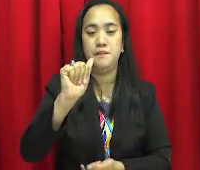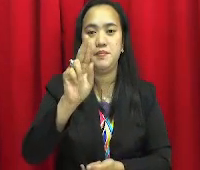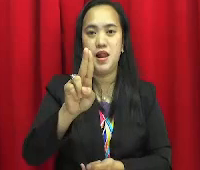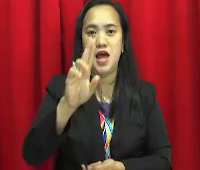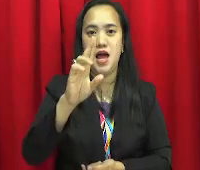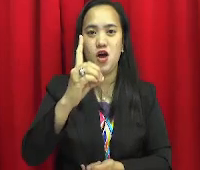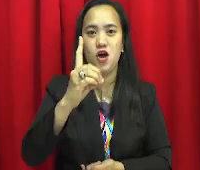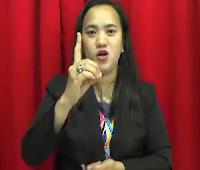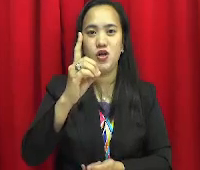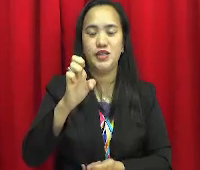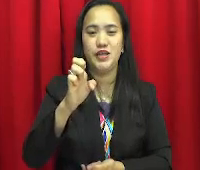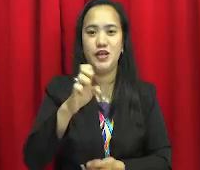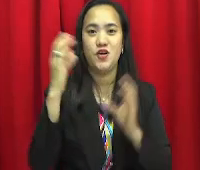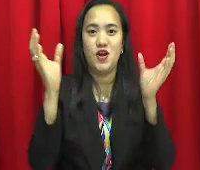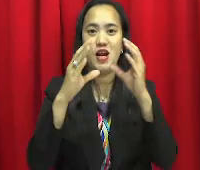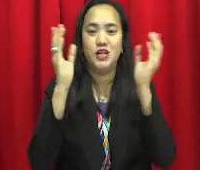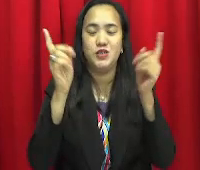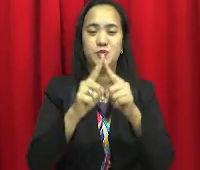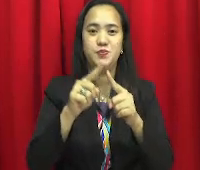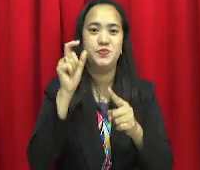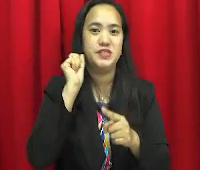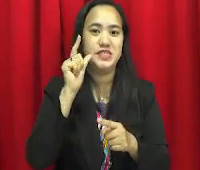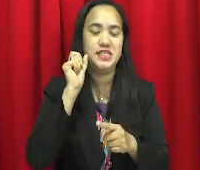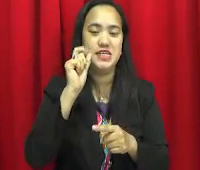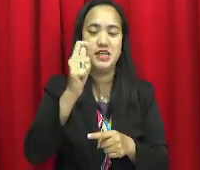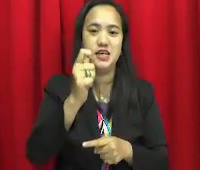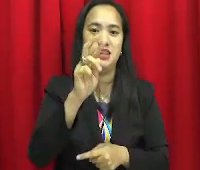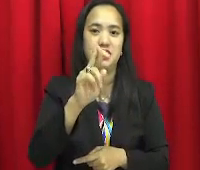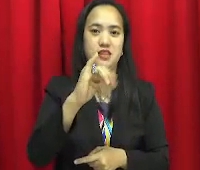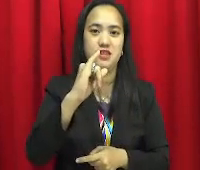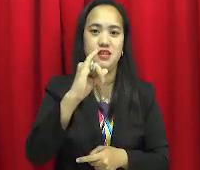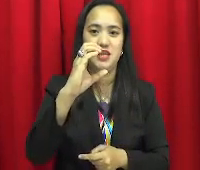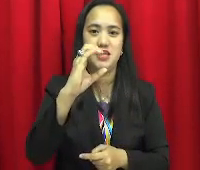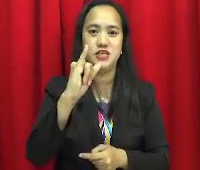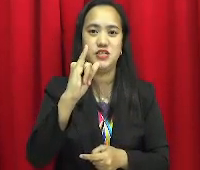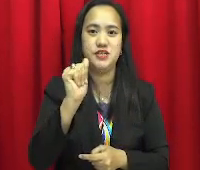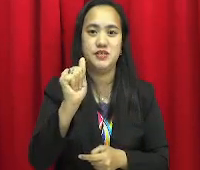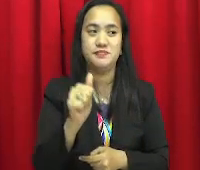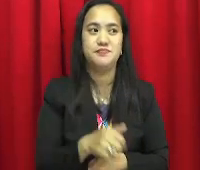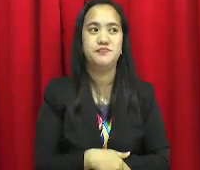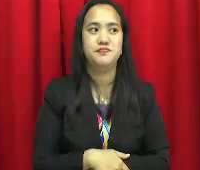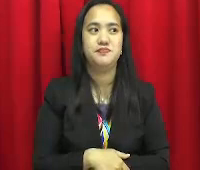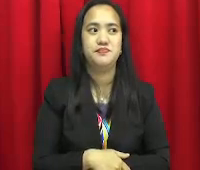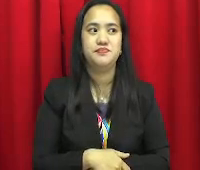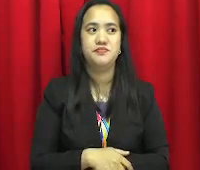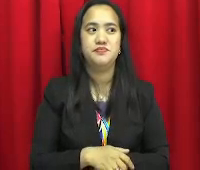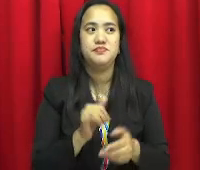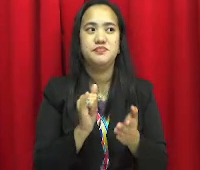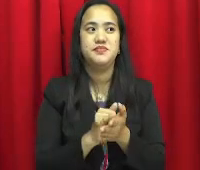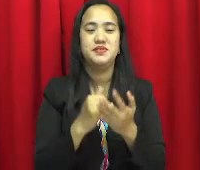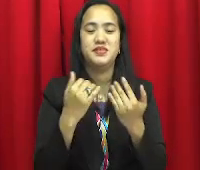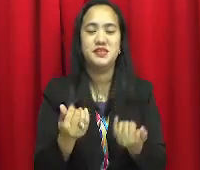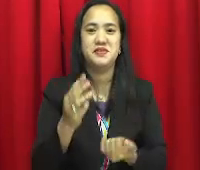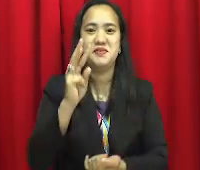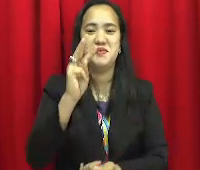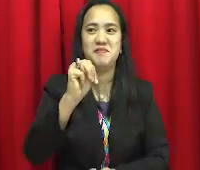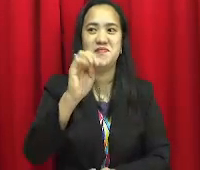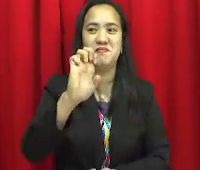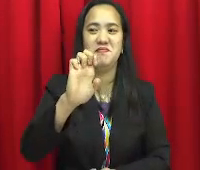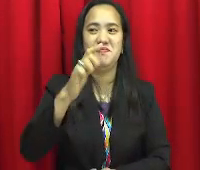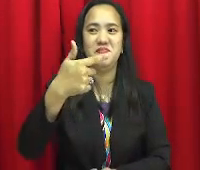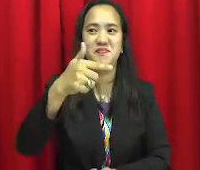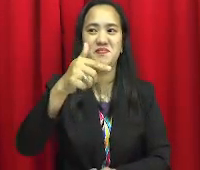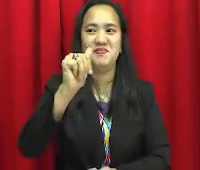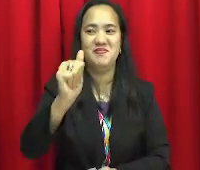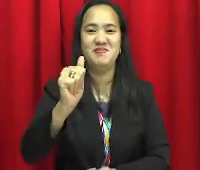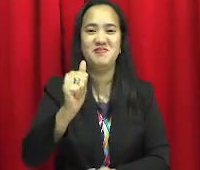ang pagka nagkaroon ka ng ganyang anak na nagkaroon ng magna cum laude, mega rin ang kainan niya. Yes! I know, well,